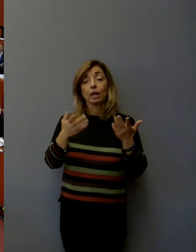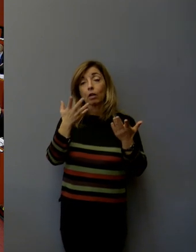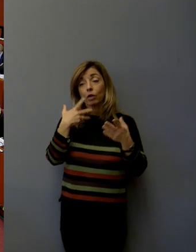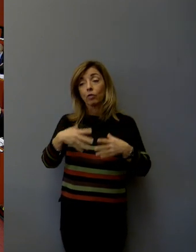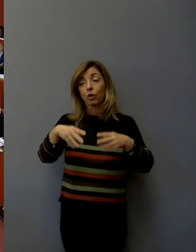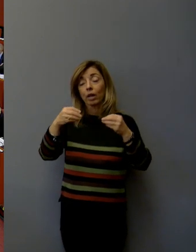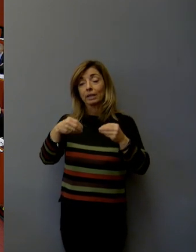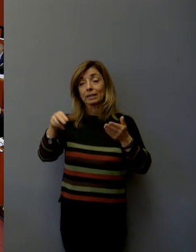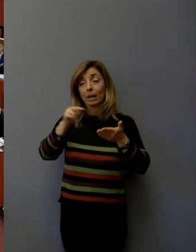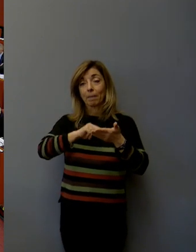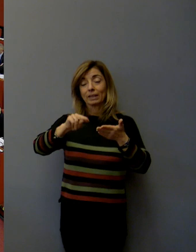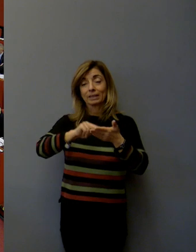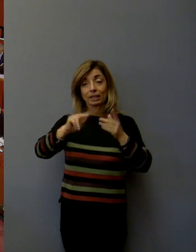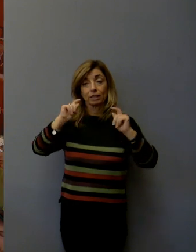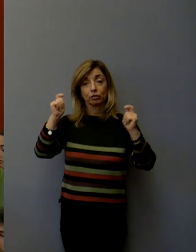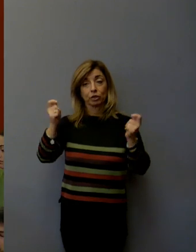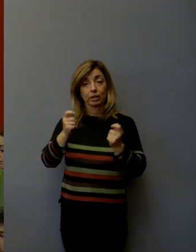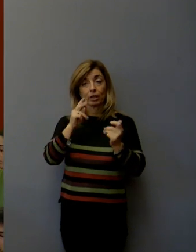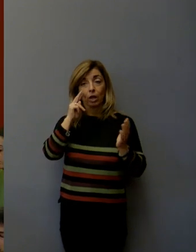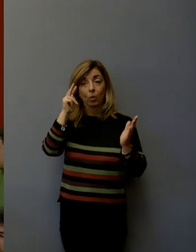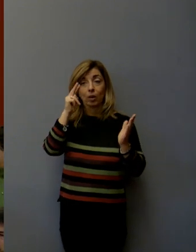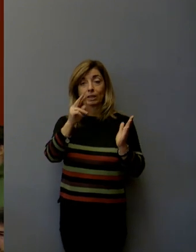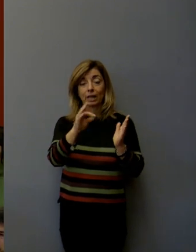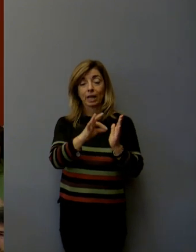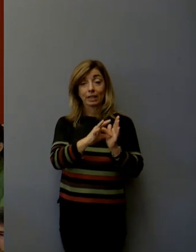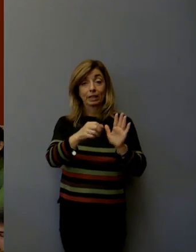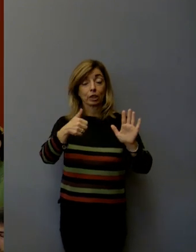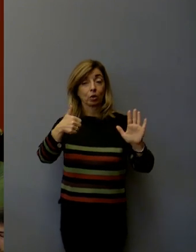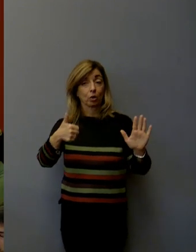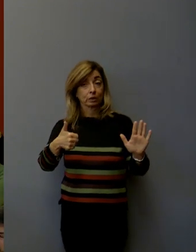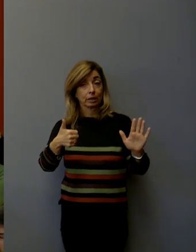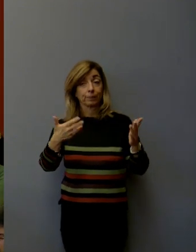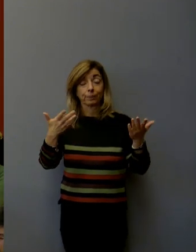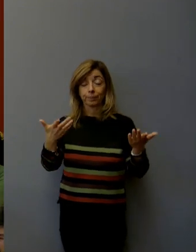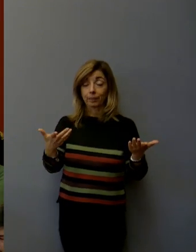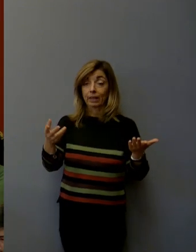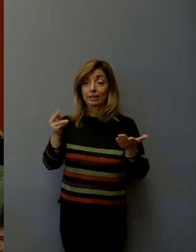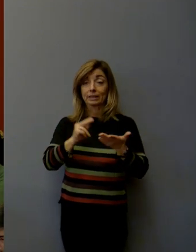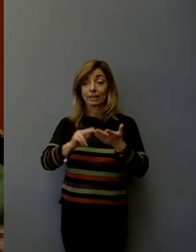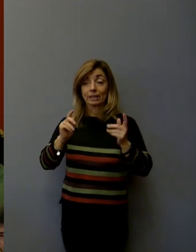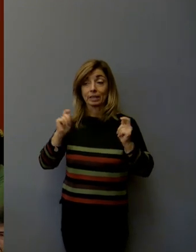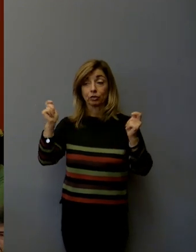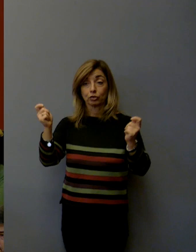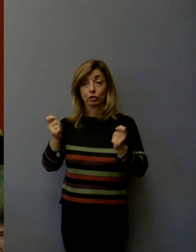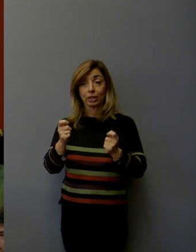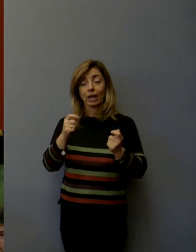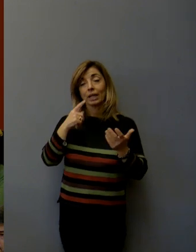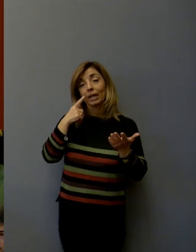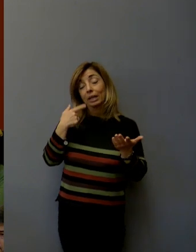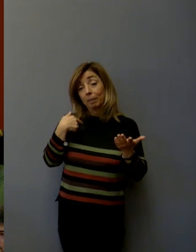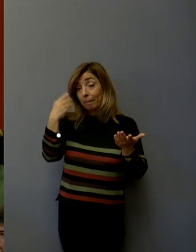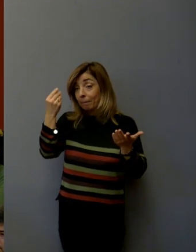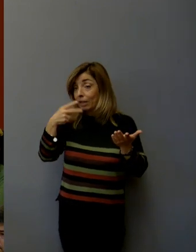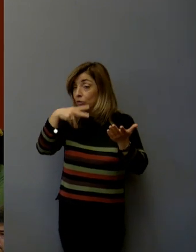generale l'articolo 6 perché la segreteria generale a mio parere col massimo rispettone da una lettura un po' parziale